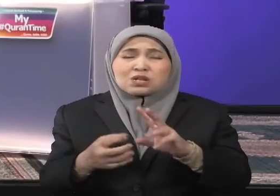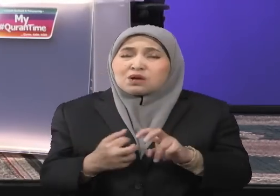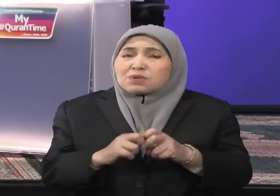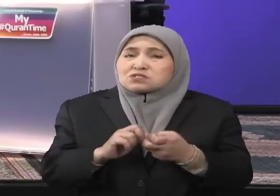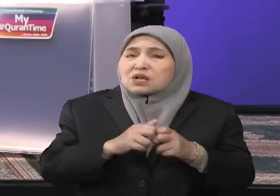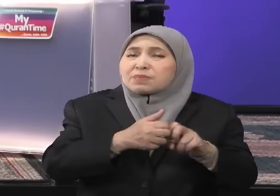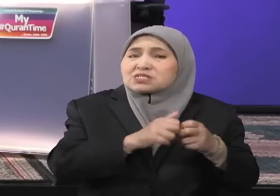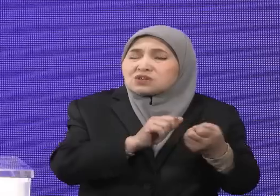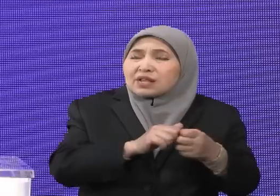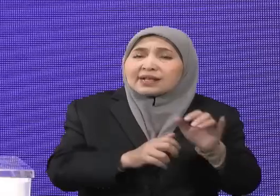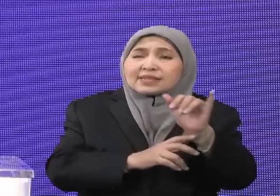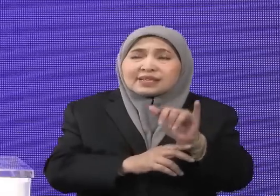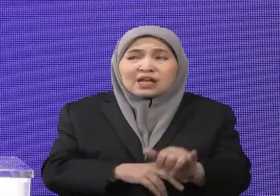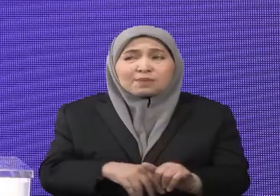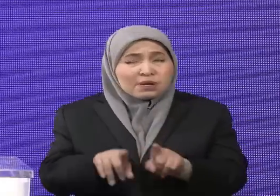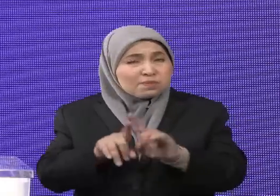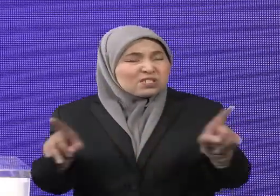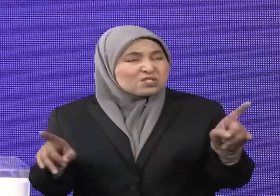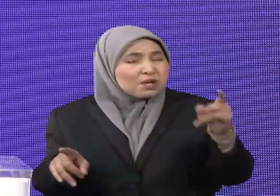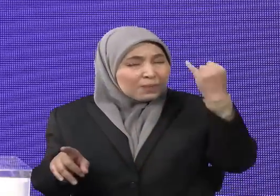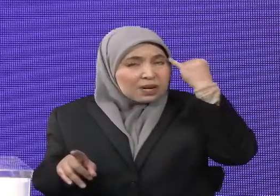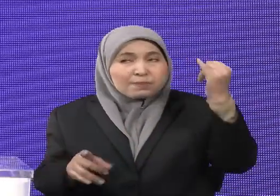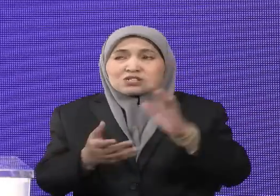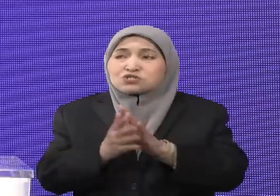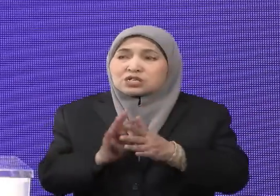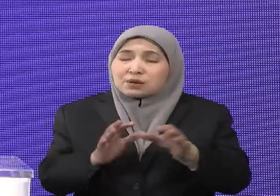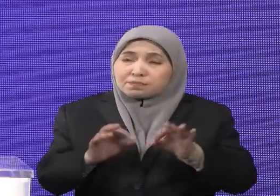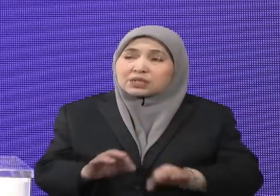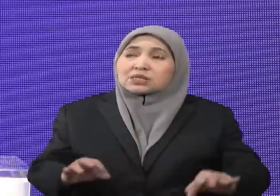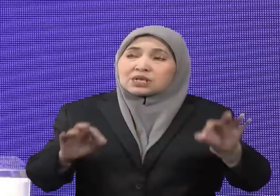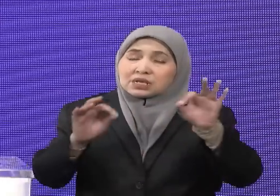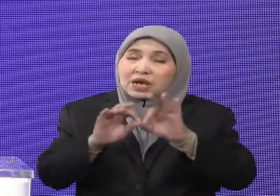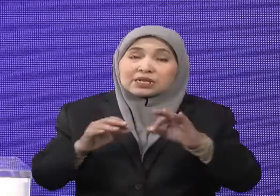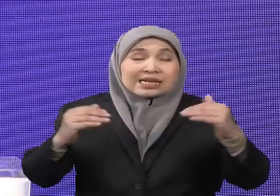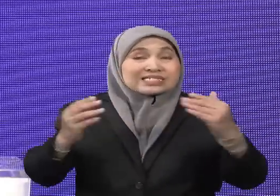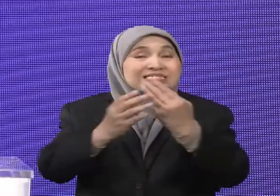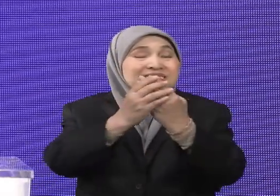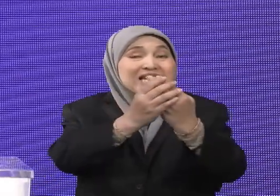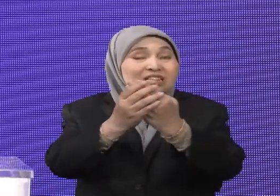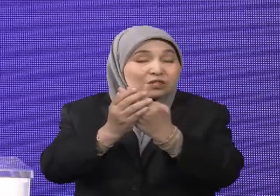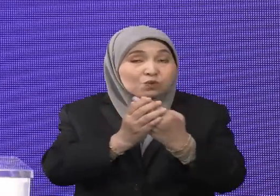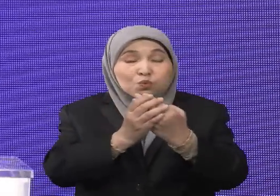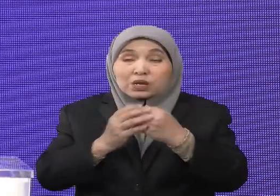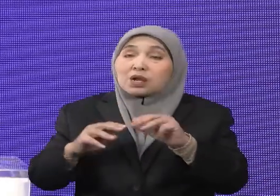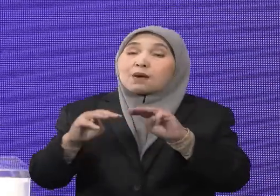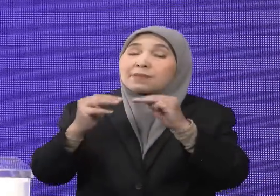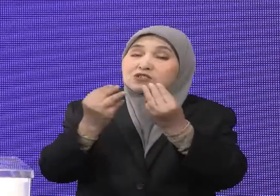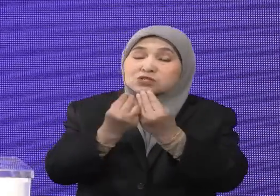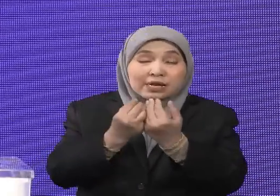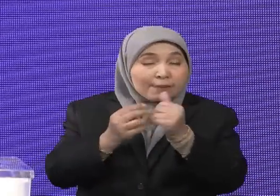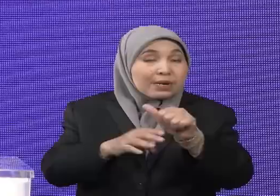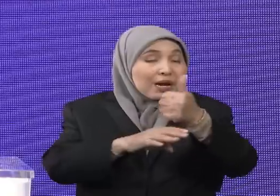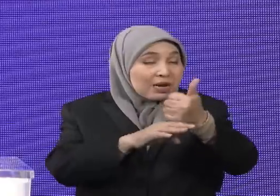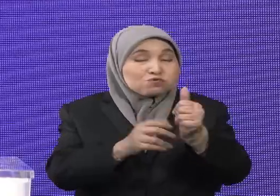permasalahan-permasalahan yang kita berbeda pendapat jadi tuan-tuan penting kan kesatuan rumah dan beradablah sesama sesama